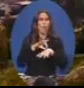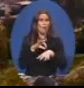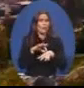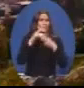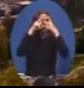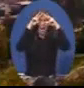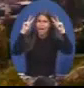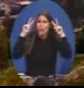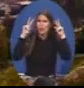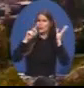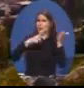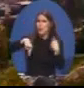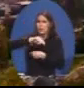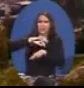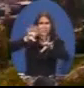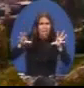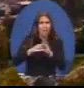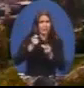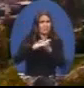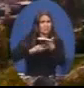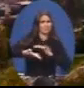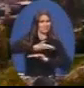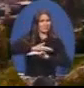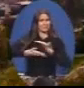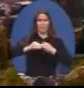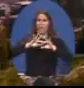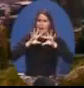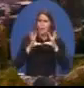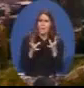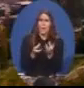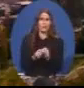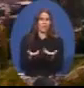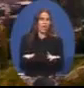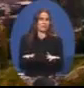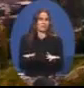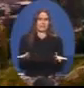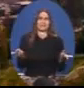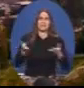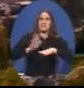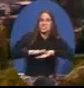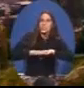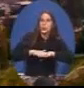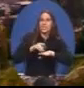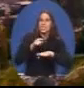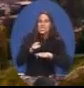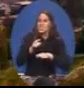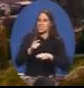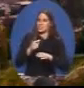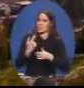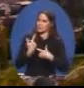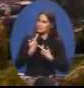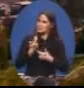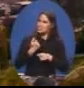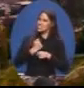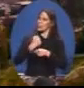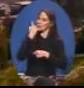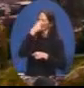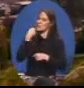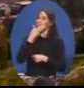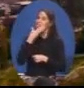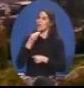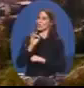רופאים ואחיות וכולם עובדים ביחד בהרמוניה מלאה באופן מקצועי, וזה הייצוג והפנים היפות של מדינת